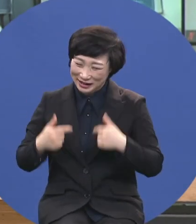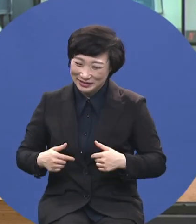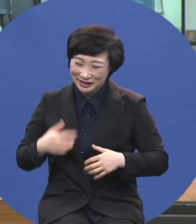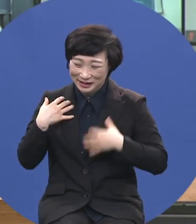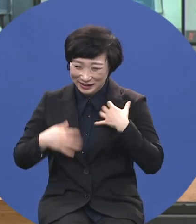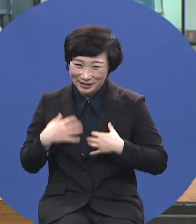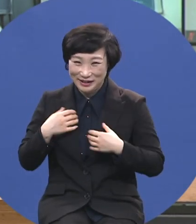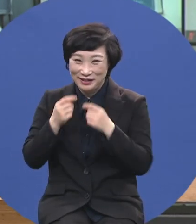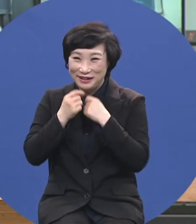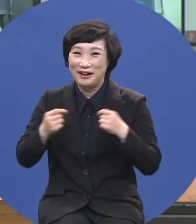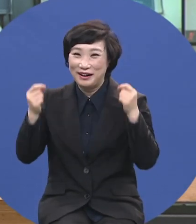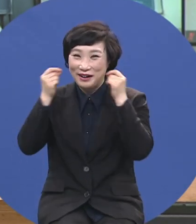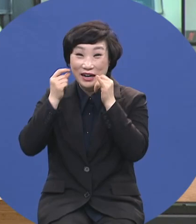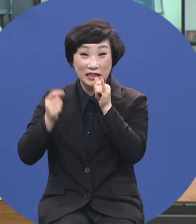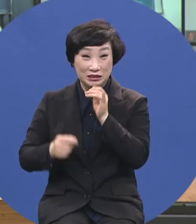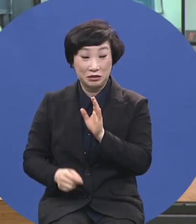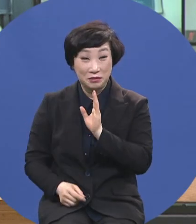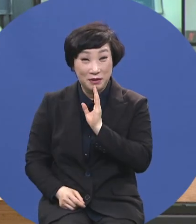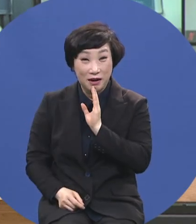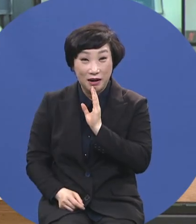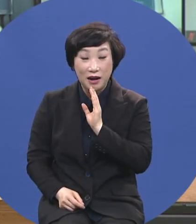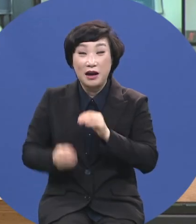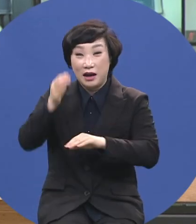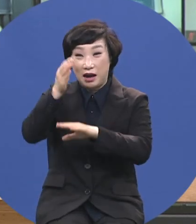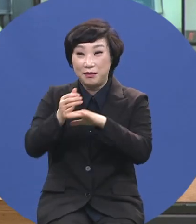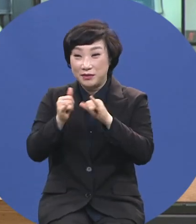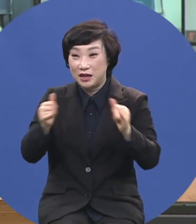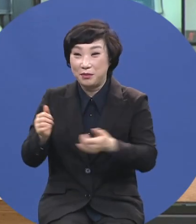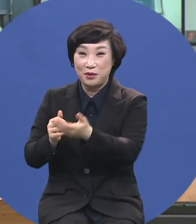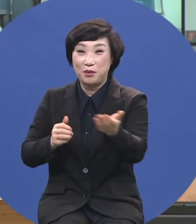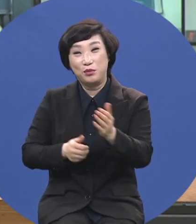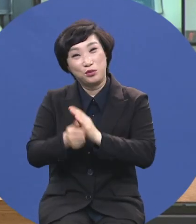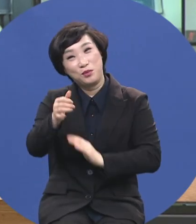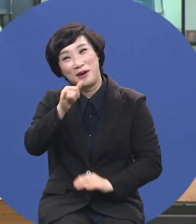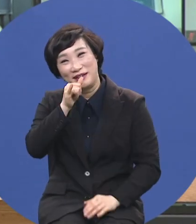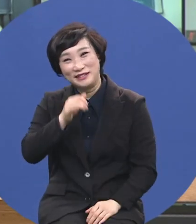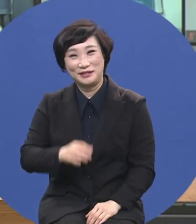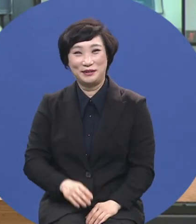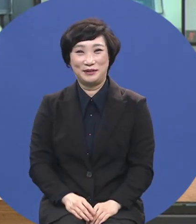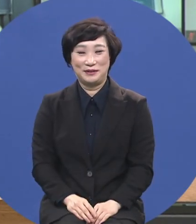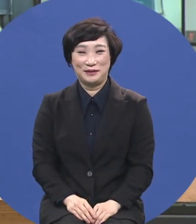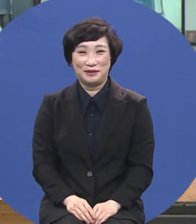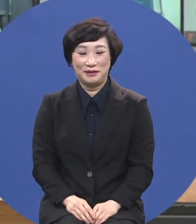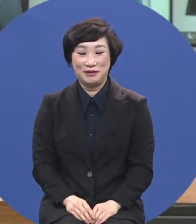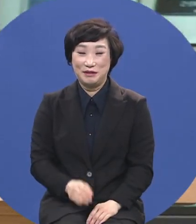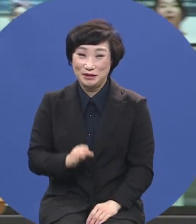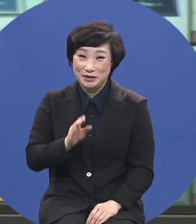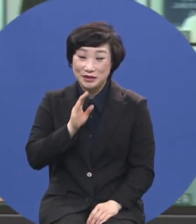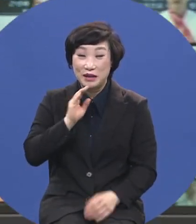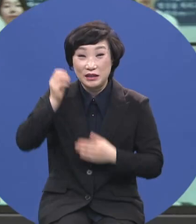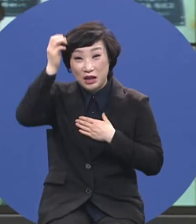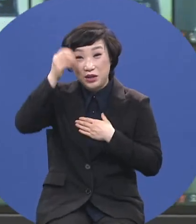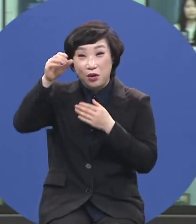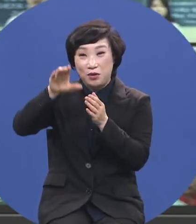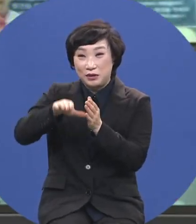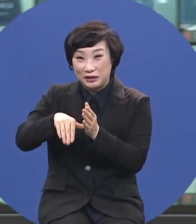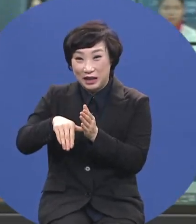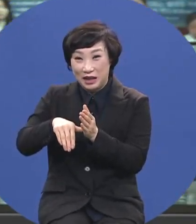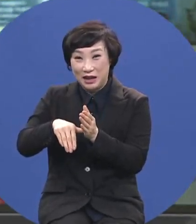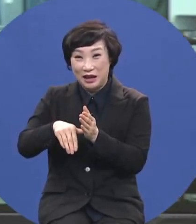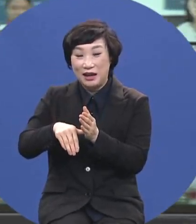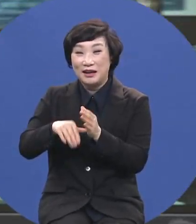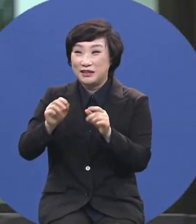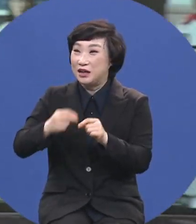희열이 넘치거든요. 감사하는 사람은 소망이 있거든요. 정말 영혼의 때